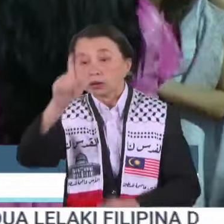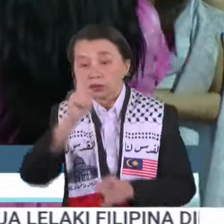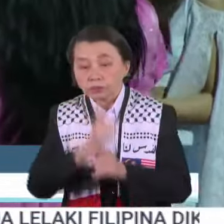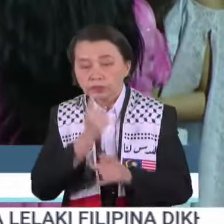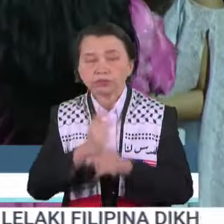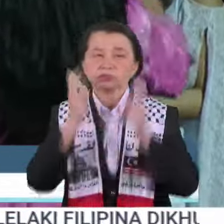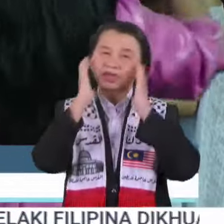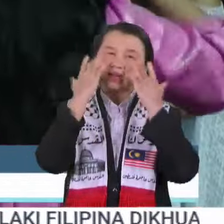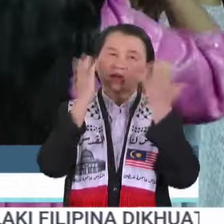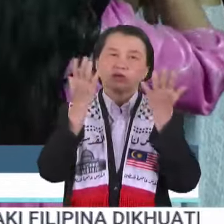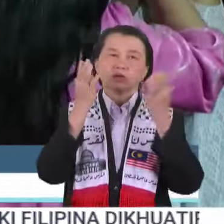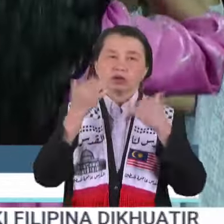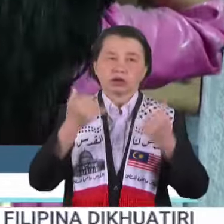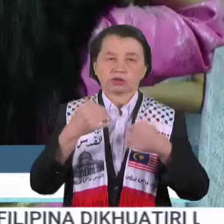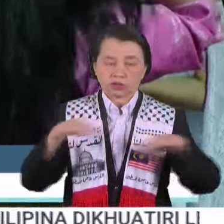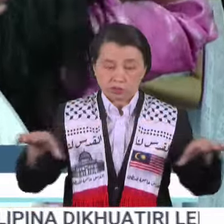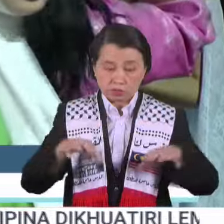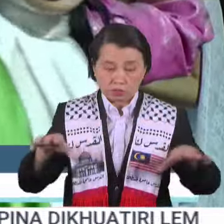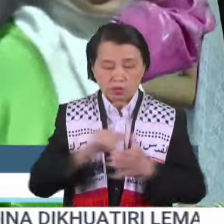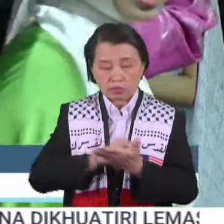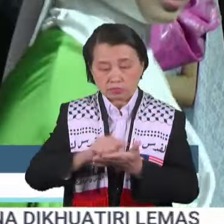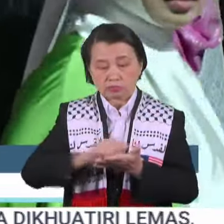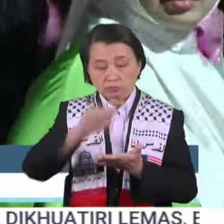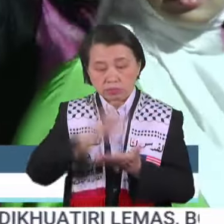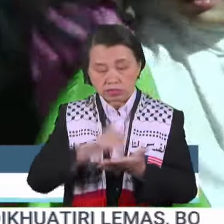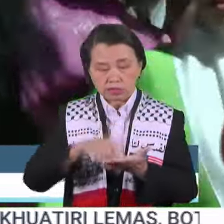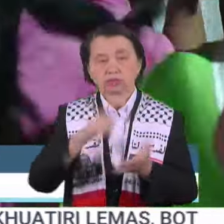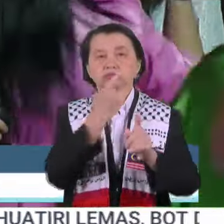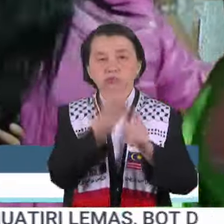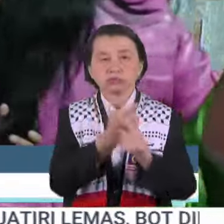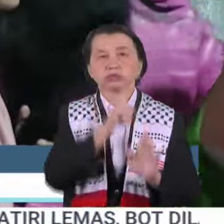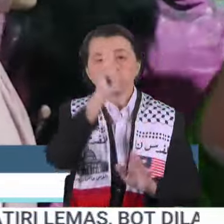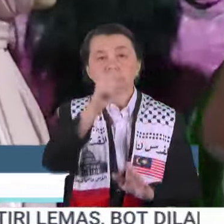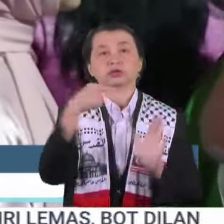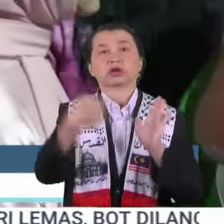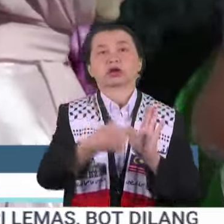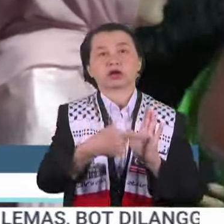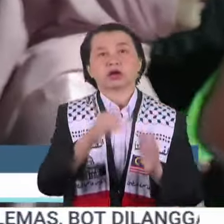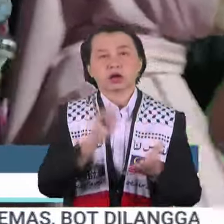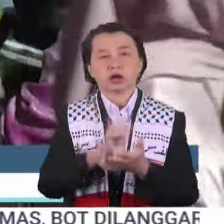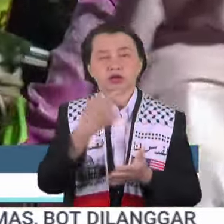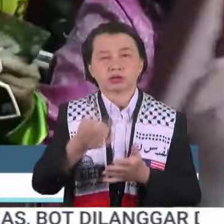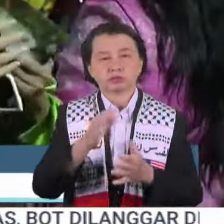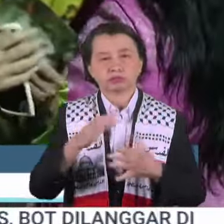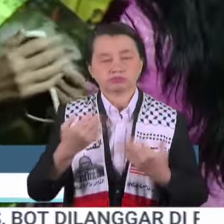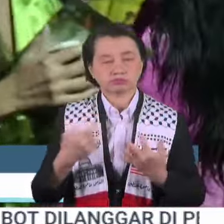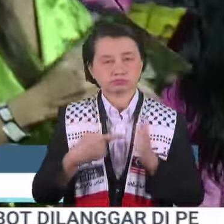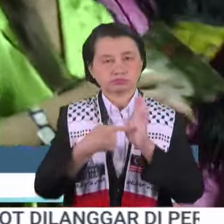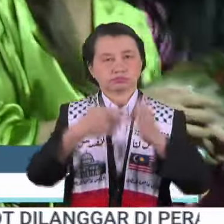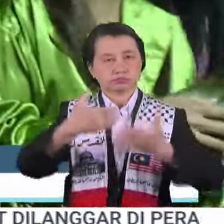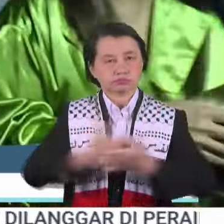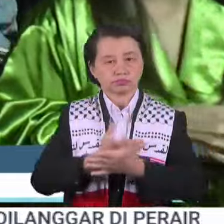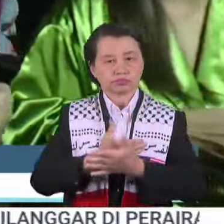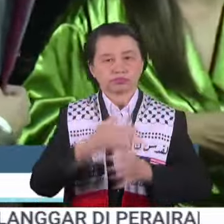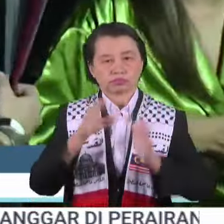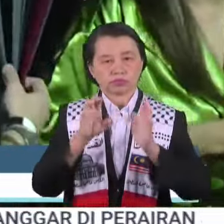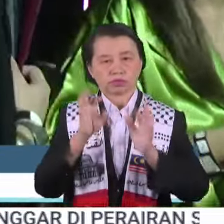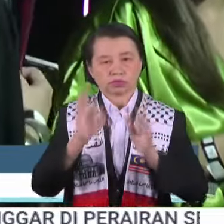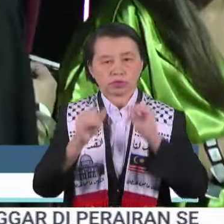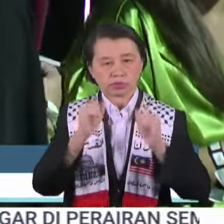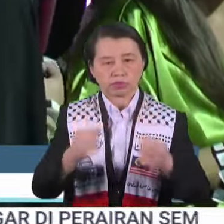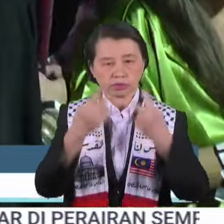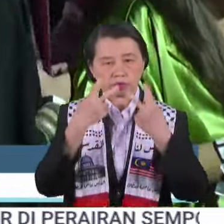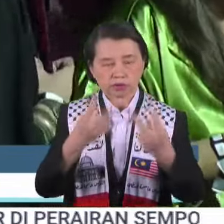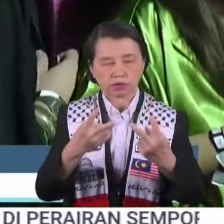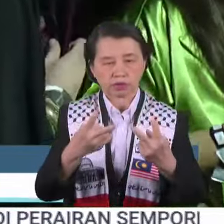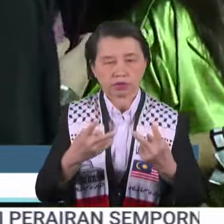kami mengeluarkan batik yang sebenar, dan dalam masa yang sama kami juga mengeluarkan the inspired version of batik, di mana kalau jam apa yang boleh tengok